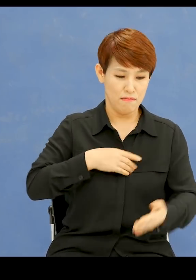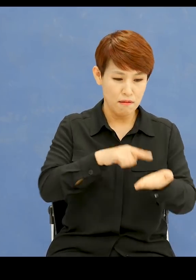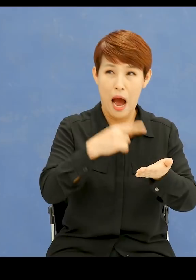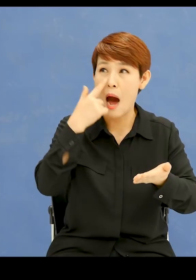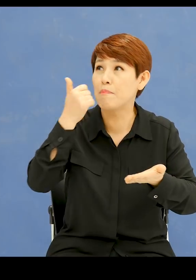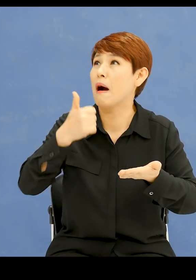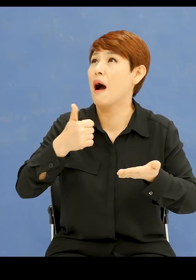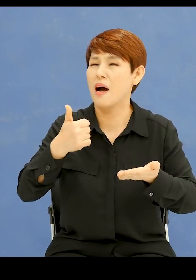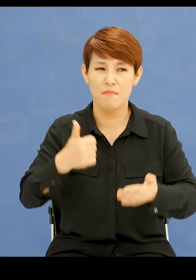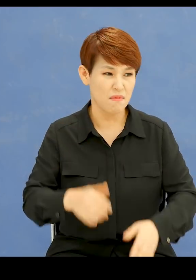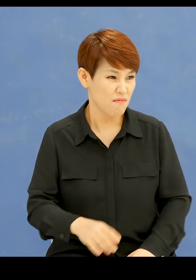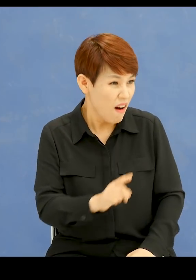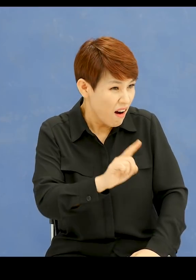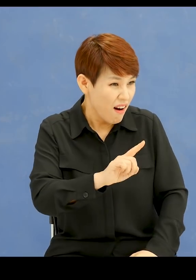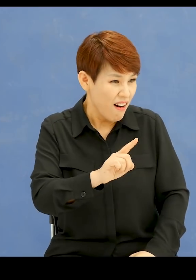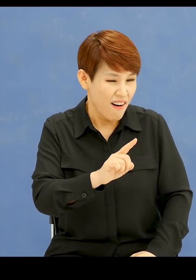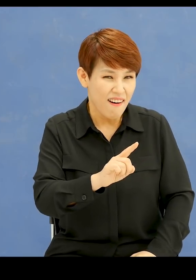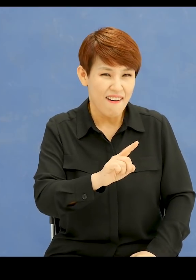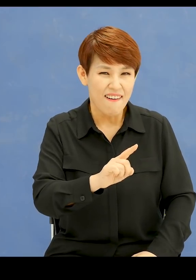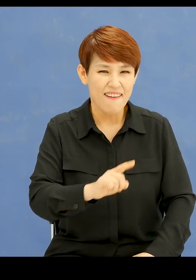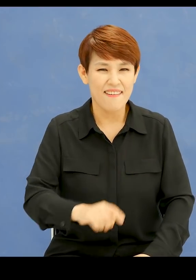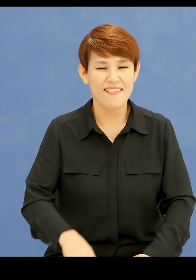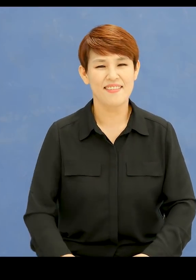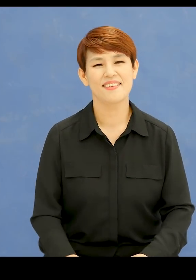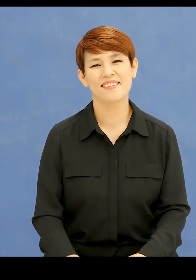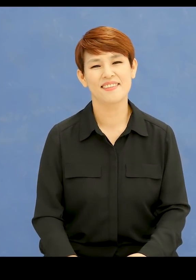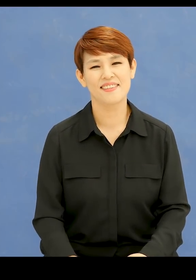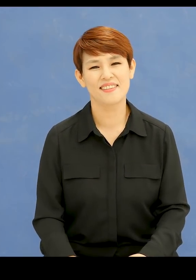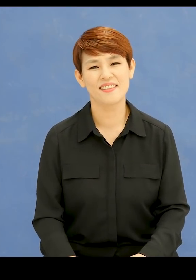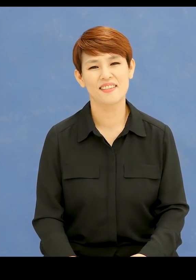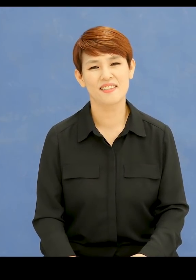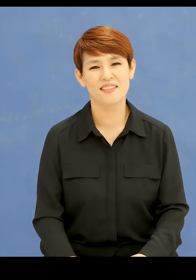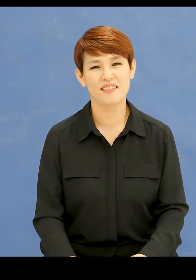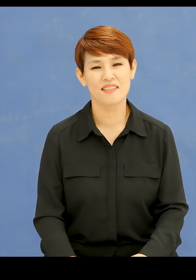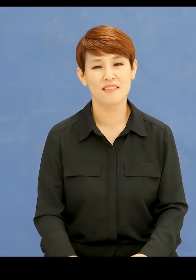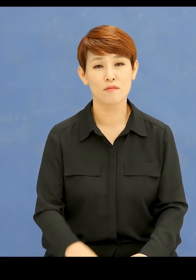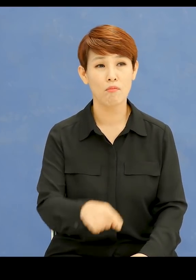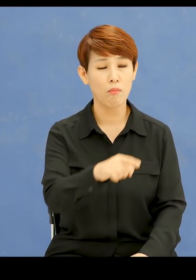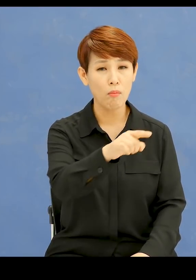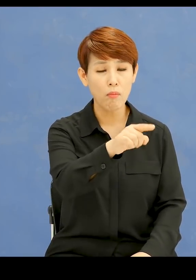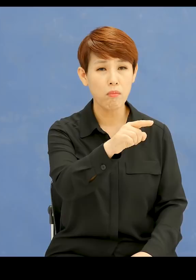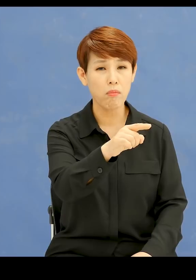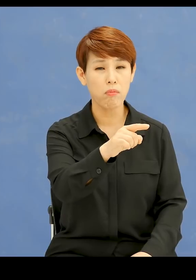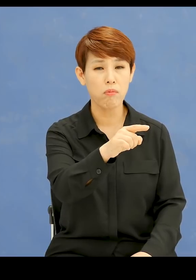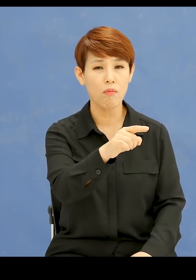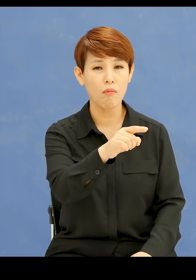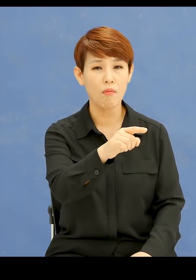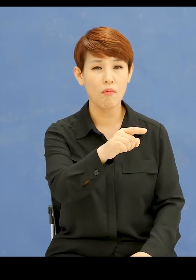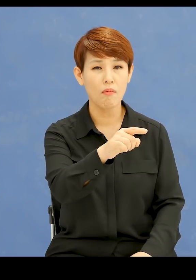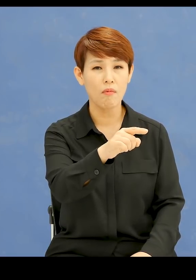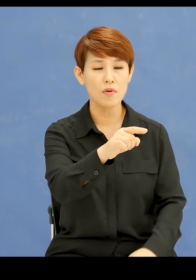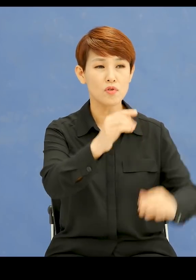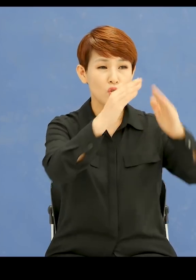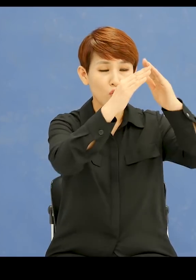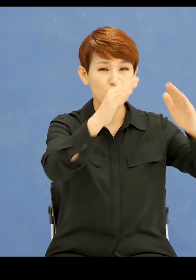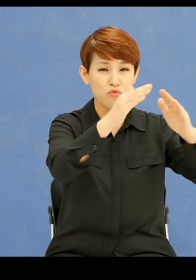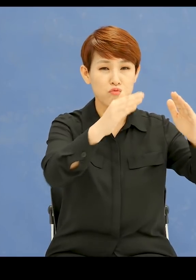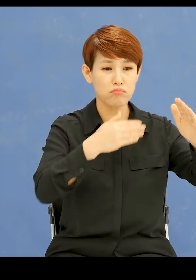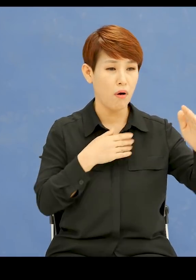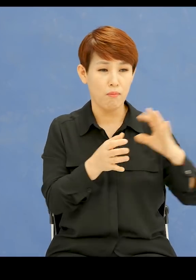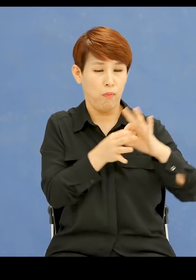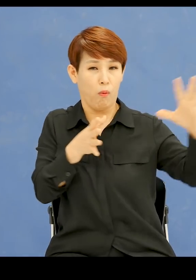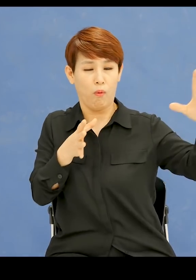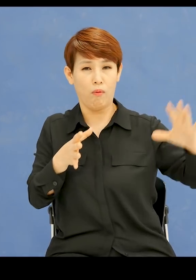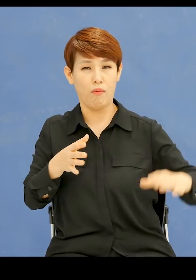아버지세요? 그랬더니 깜짝 놀라시는 거예요. 저는 그 도시가 저랑 연고가 전혀 없는데 내가 어떻게 그 도시까지